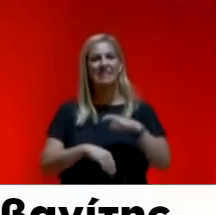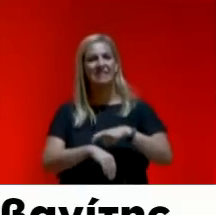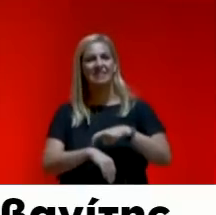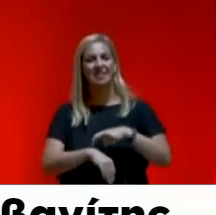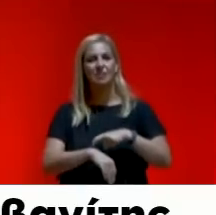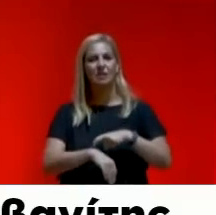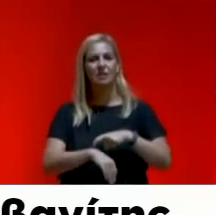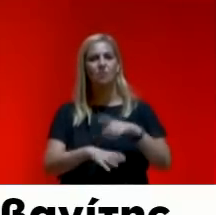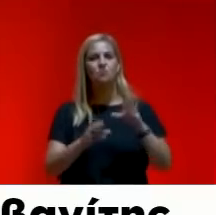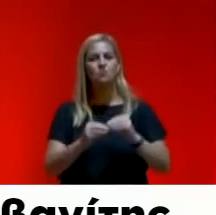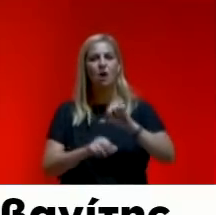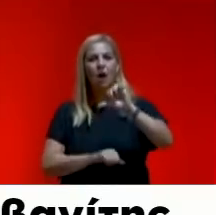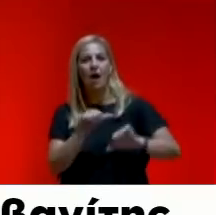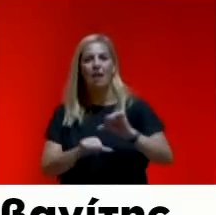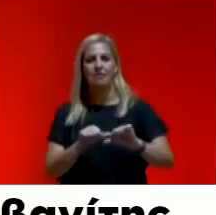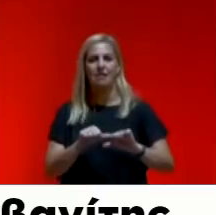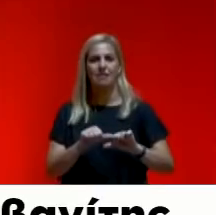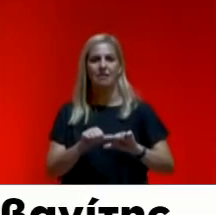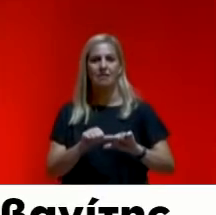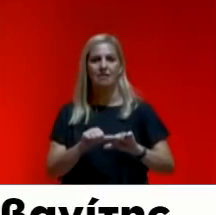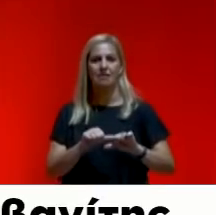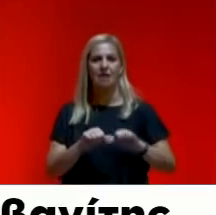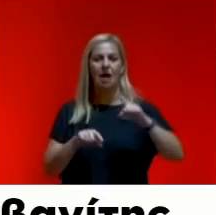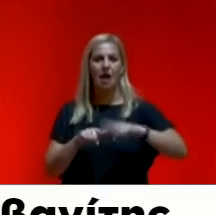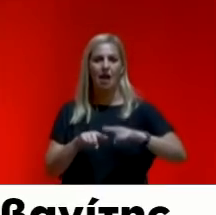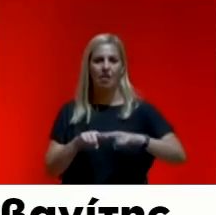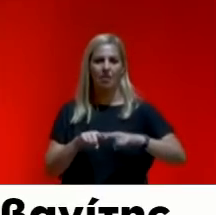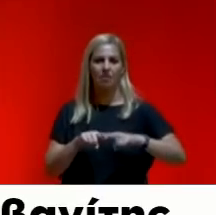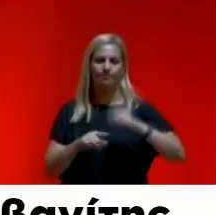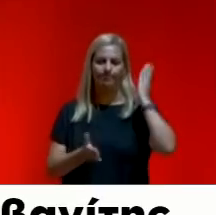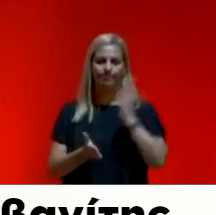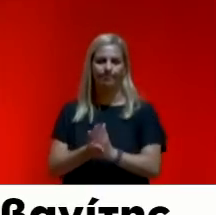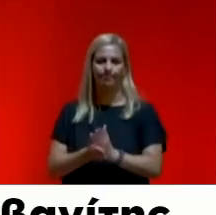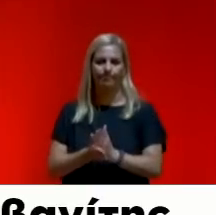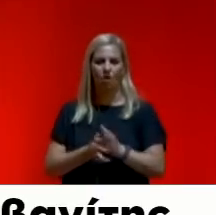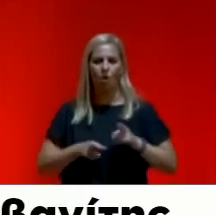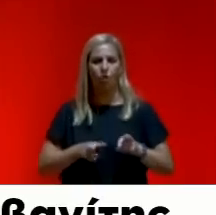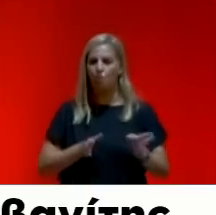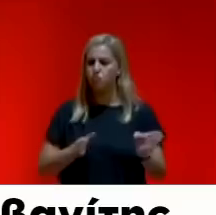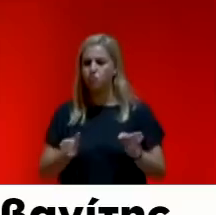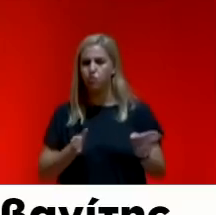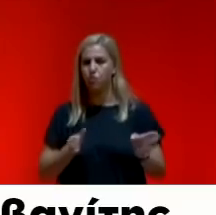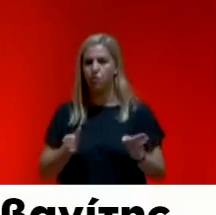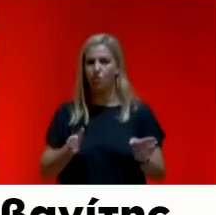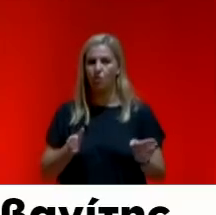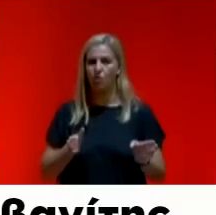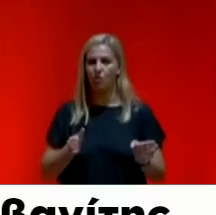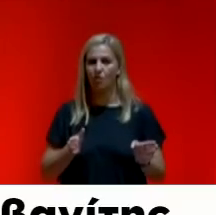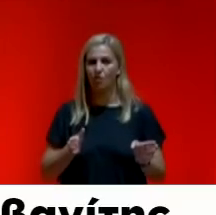ο ΣΥΡΙΖΑ σπαράζεται, όπως είπε ο κ. Καρελιάς, ενώ στη γενικότερη αντίληψη που είχε, όπως το εκτίμησε, δεν έχω